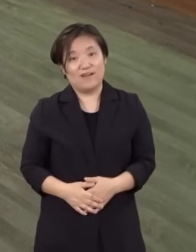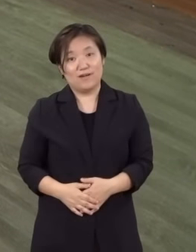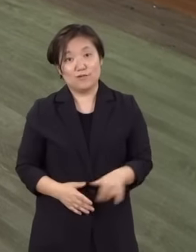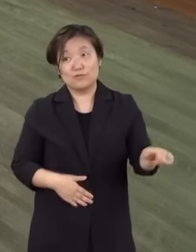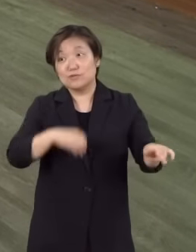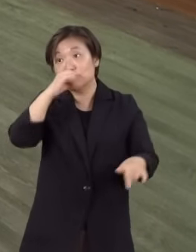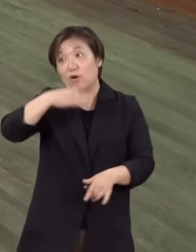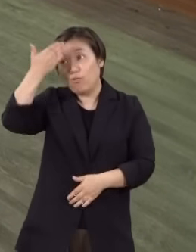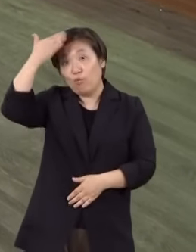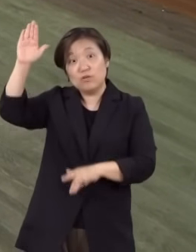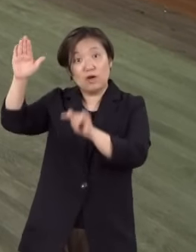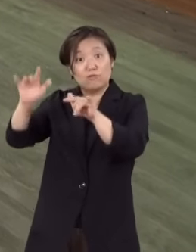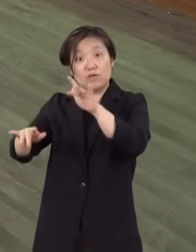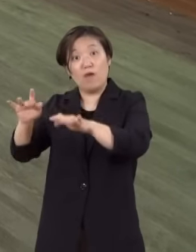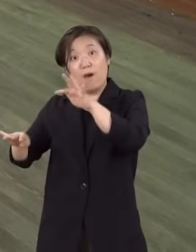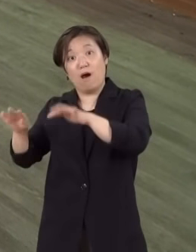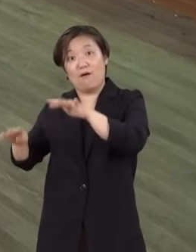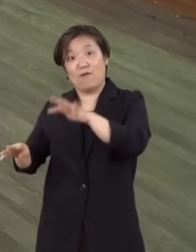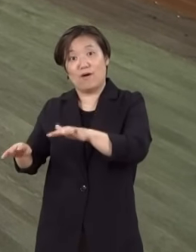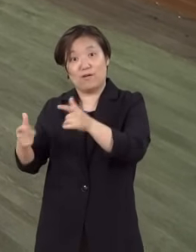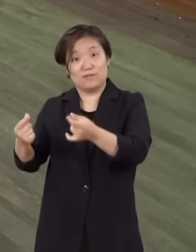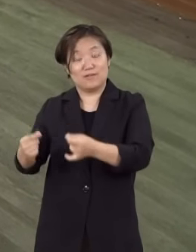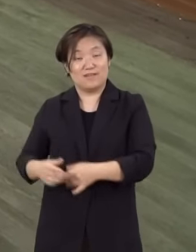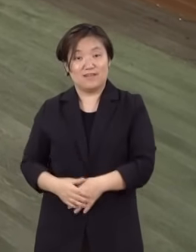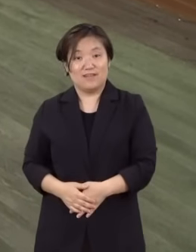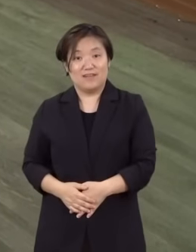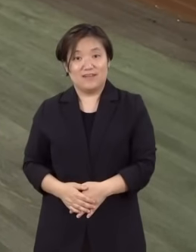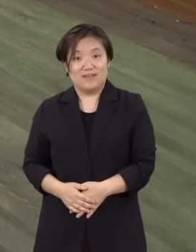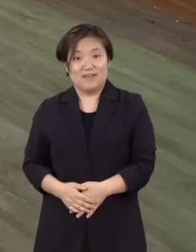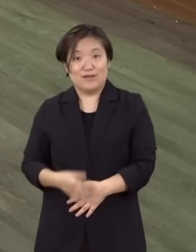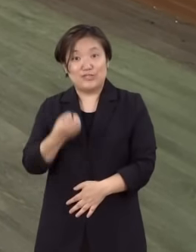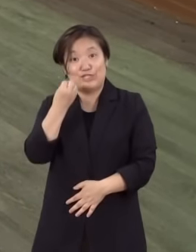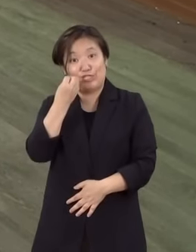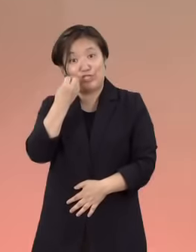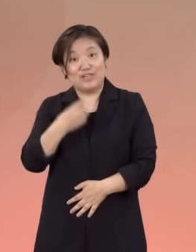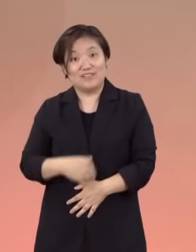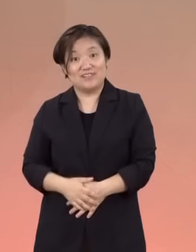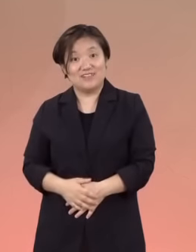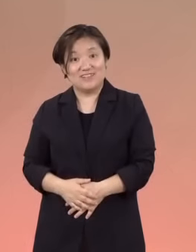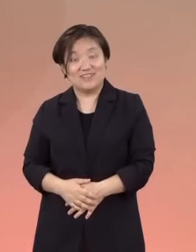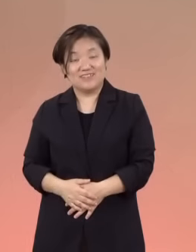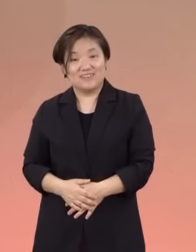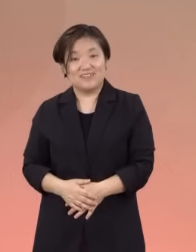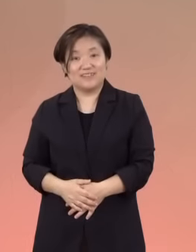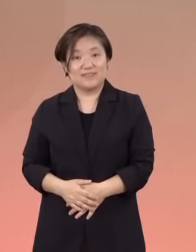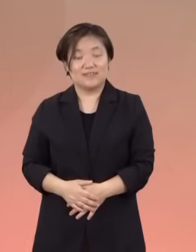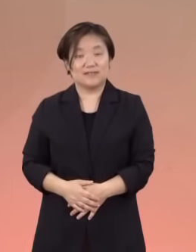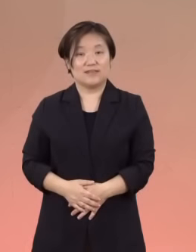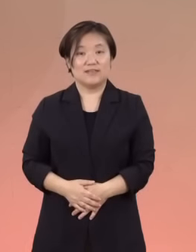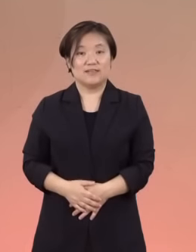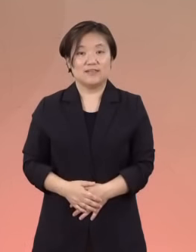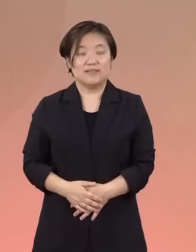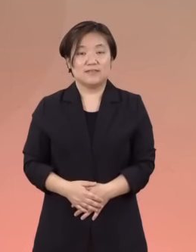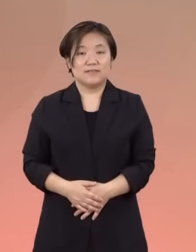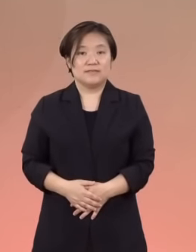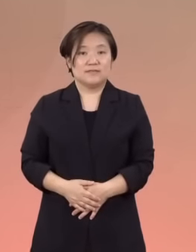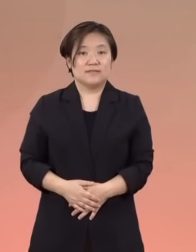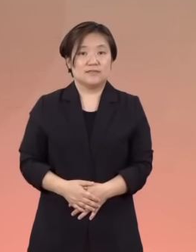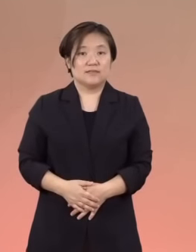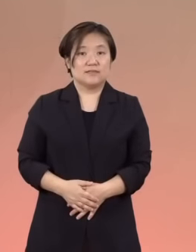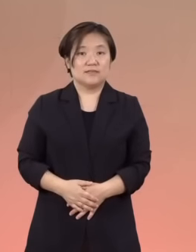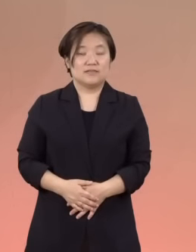거네요 와 개꿀 와 78만 원 벌었어 한편으로는